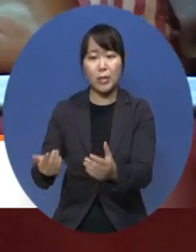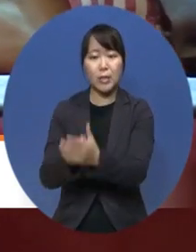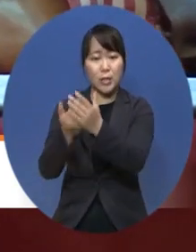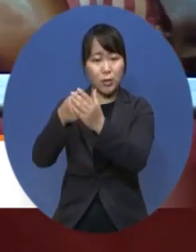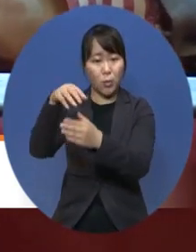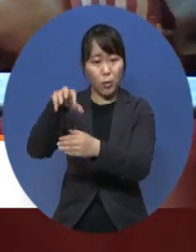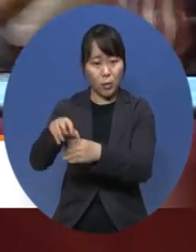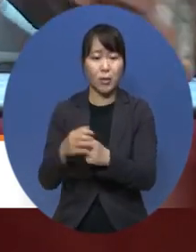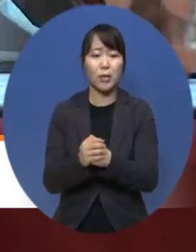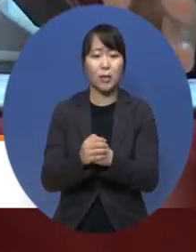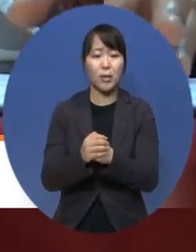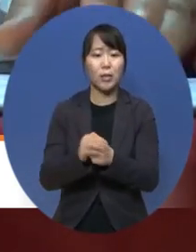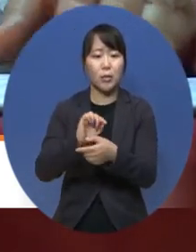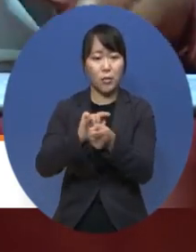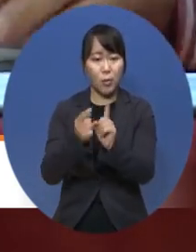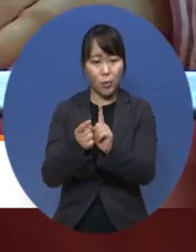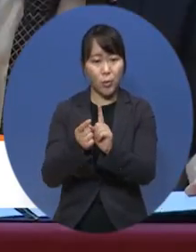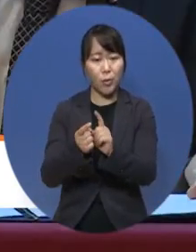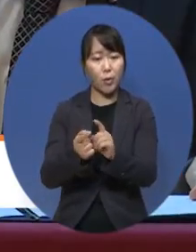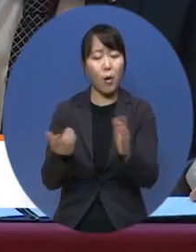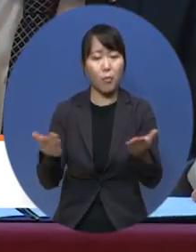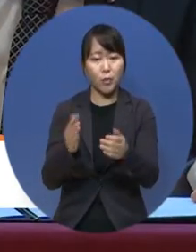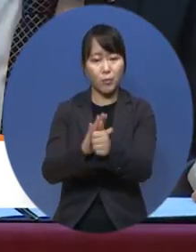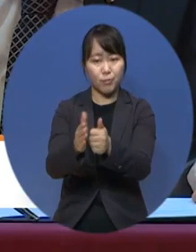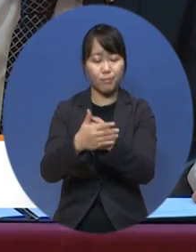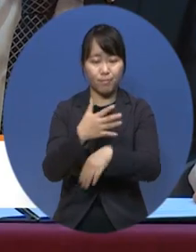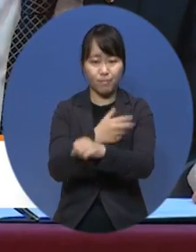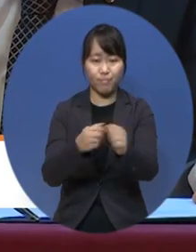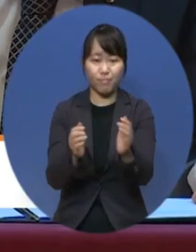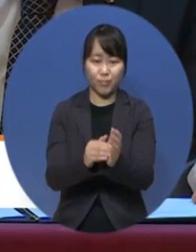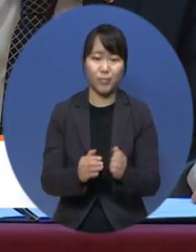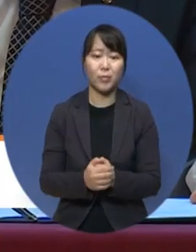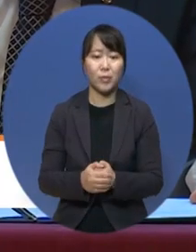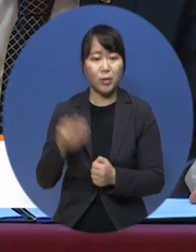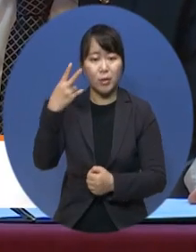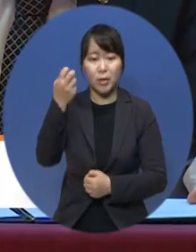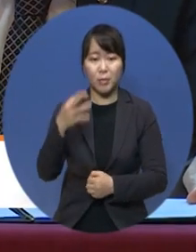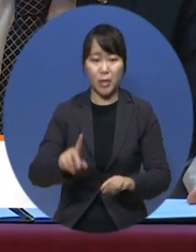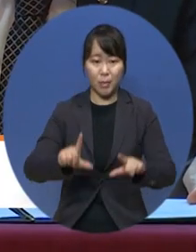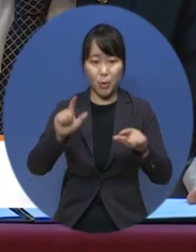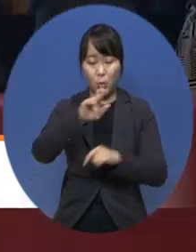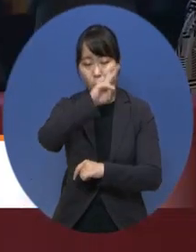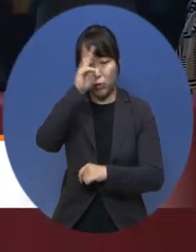한국방송예술교육진흥원이 산학협약을 체결했습니다. 지난 23일 오후